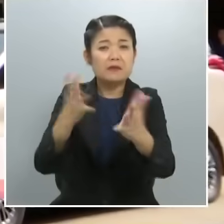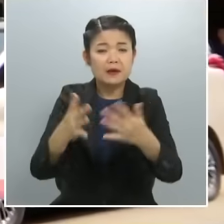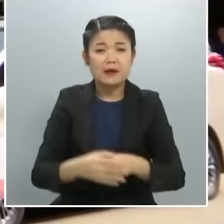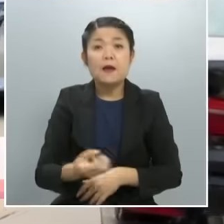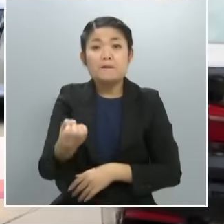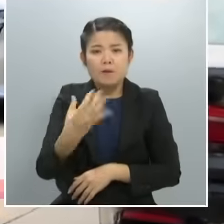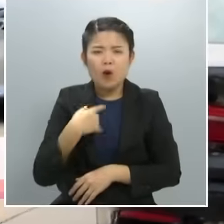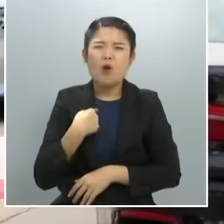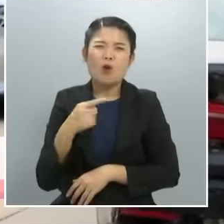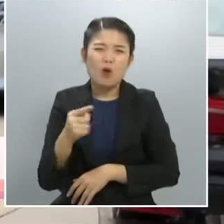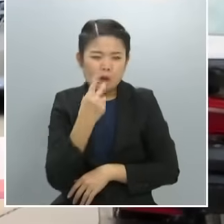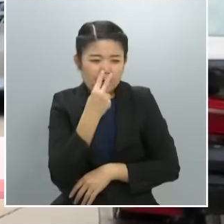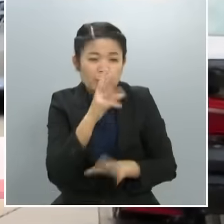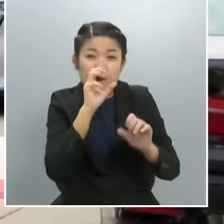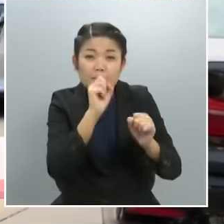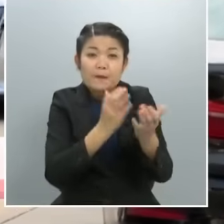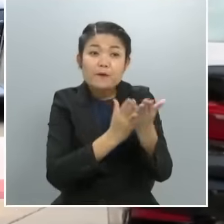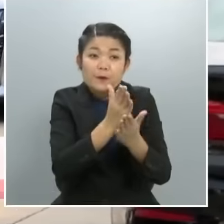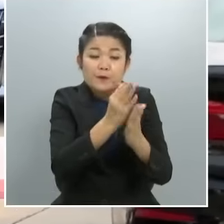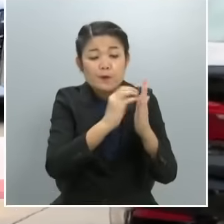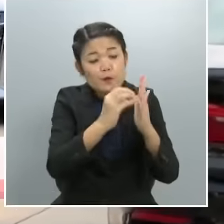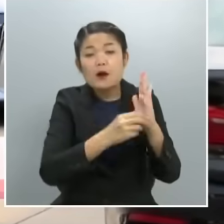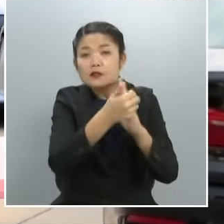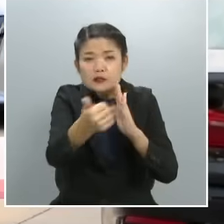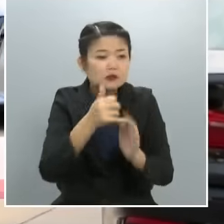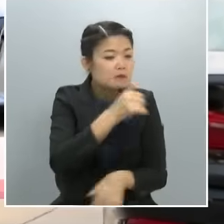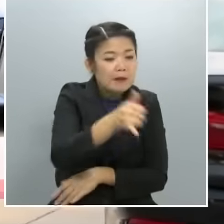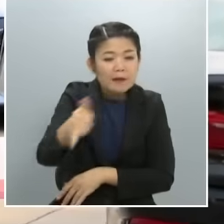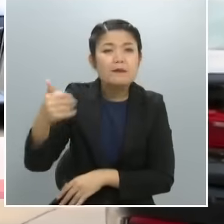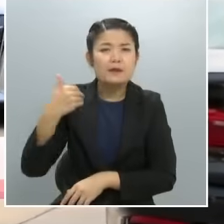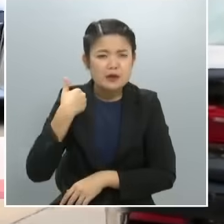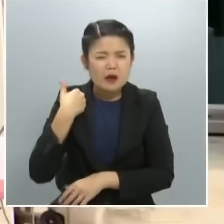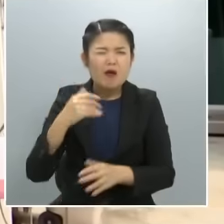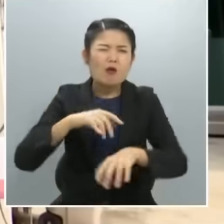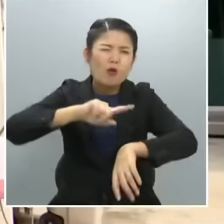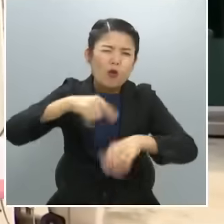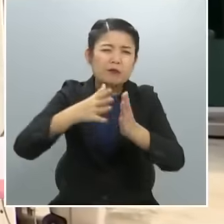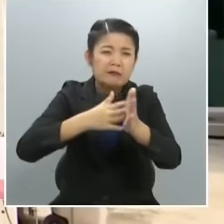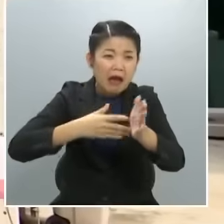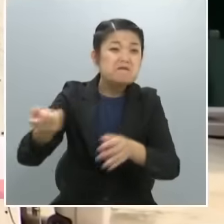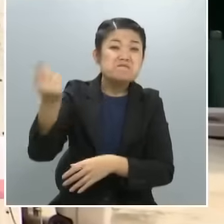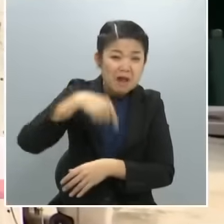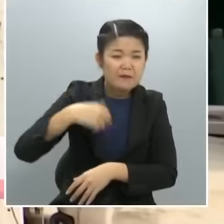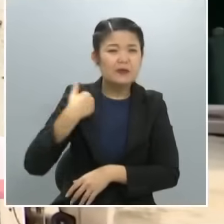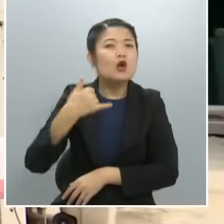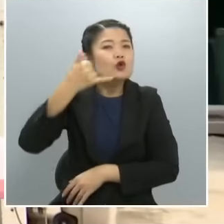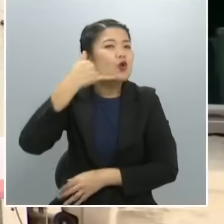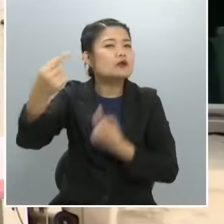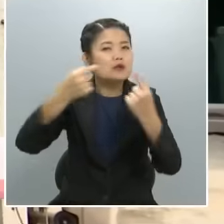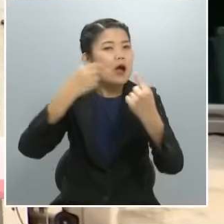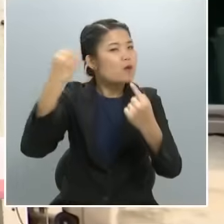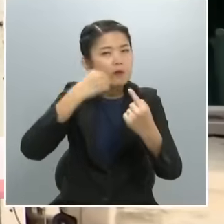เฮียเข้าไปดูแลสาขาไปดูแลสาขาอื่นๆด้วยนานๆจะกลับมาทีปกติเฮียติดโทรสั่งงานทางโทรศัพท์